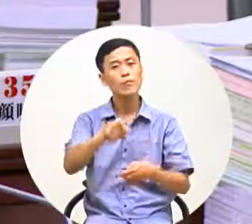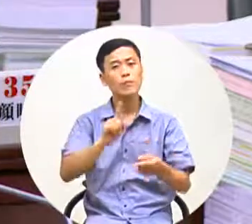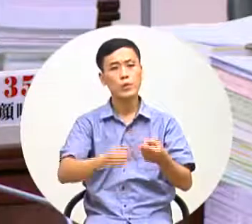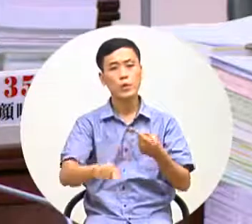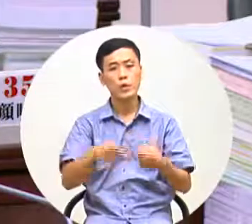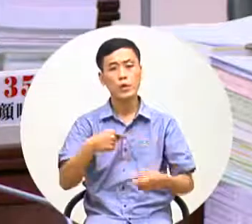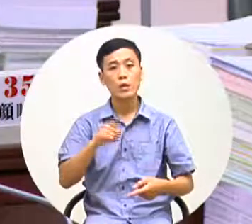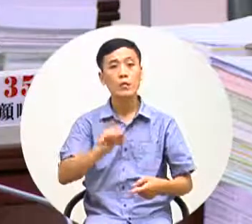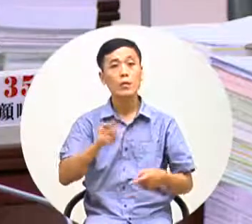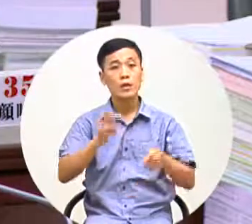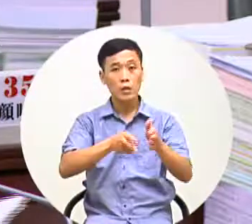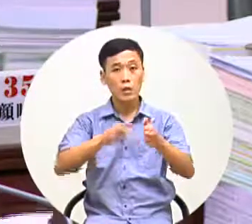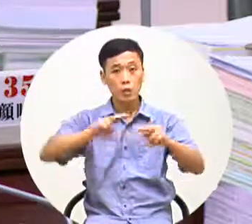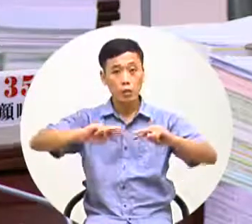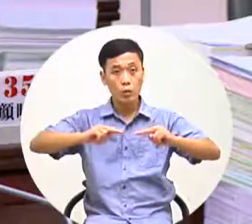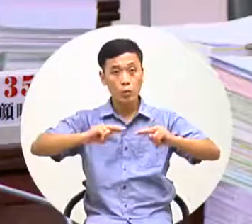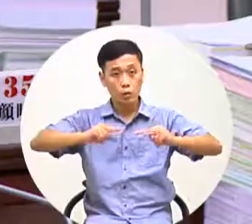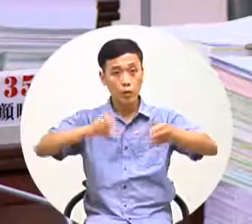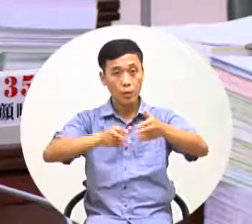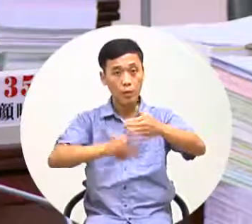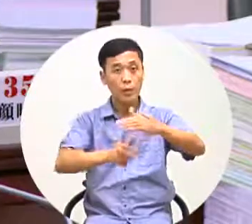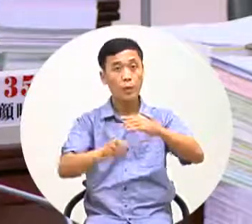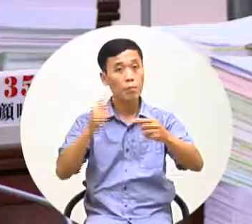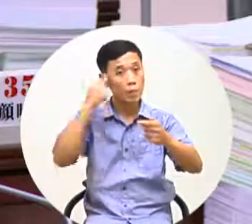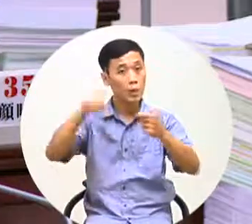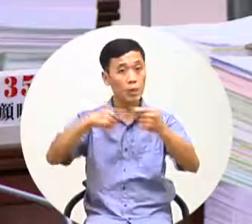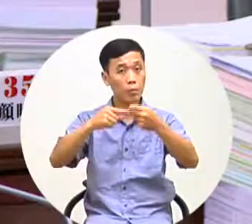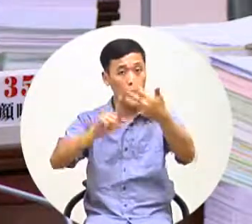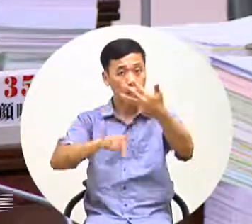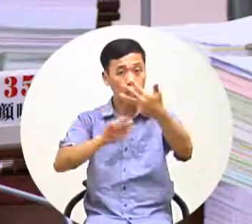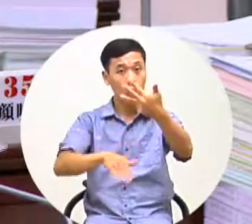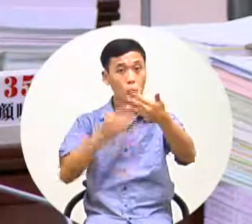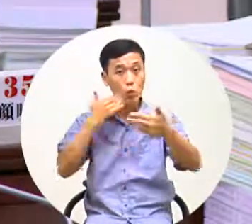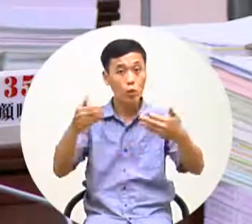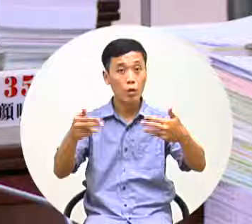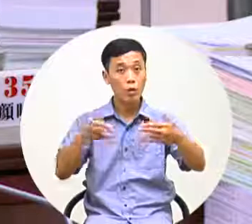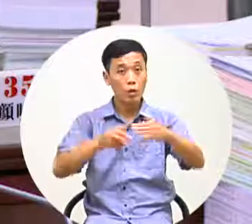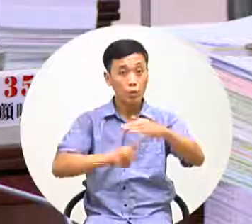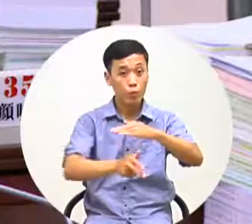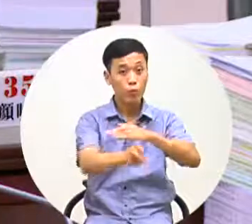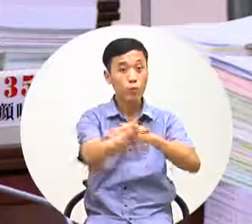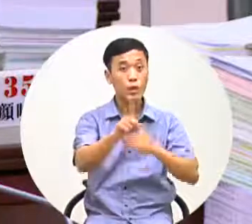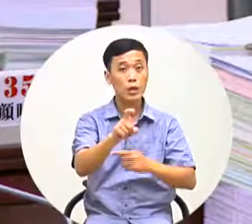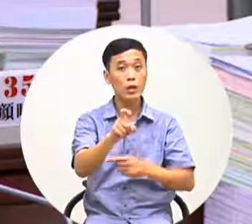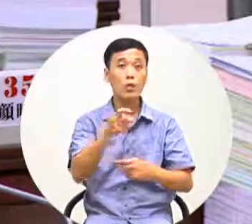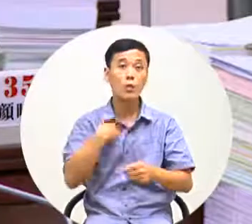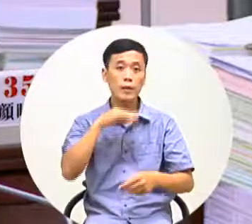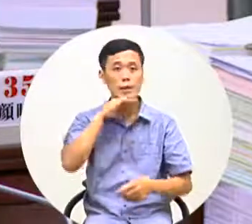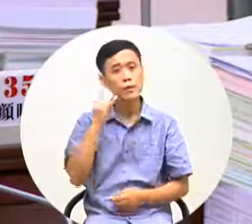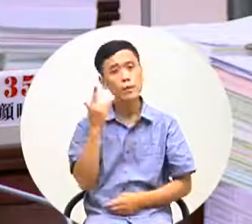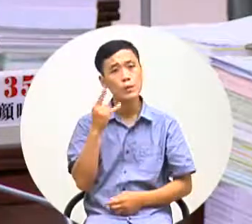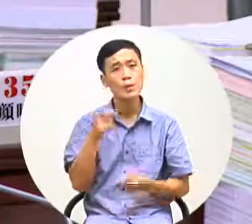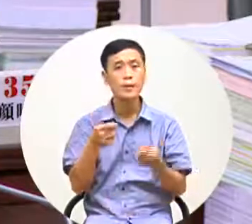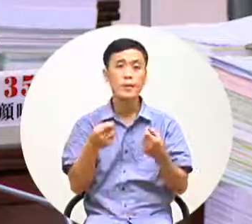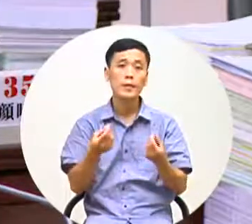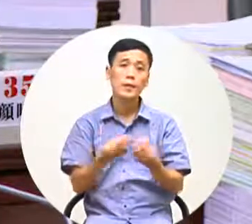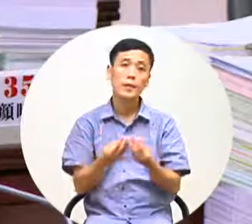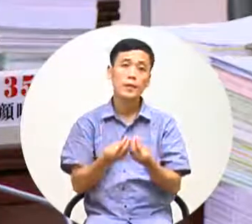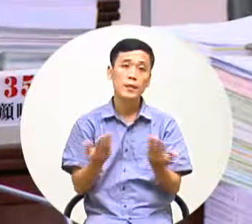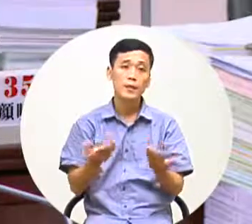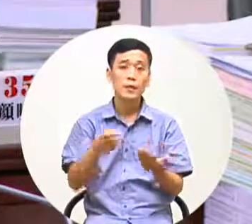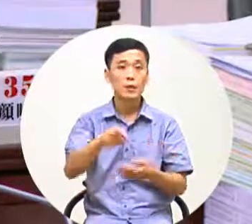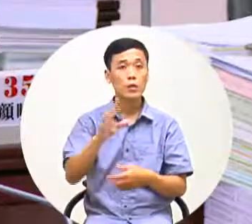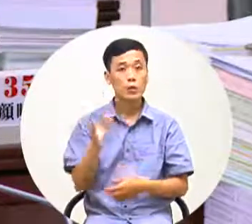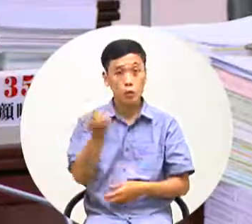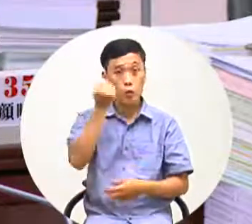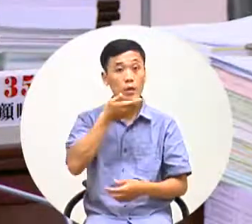月底，他如果不能通车，我假扮马底下耽搁。而且这个权益没有休淡，就说马卡道路，